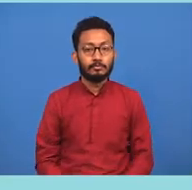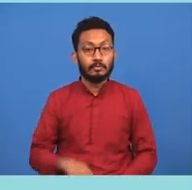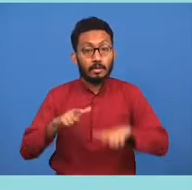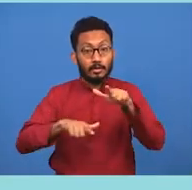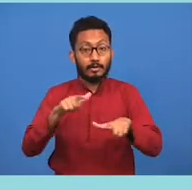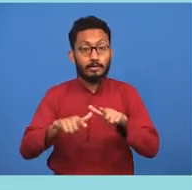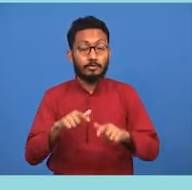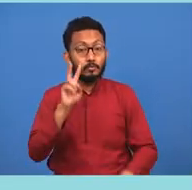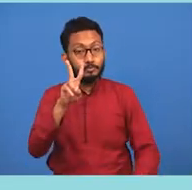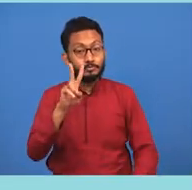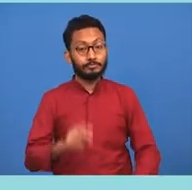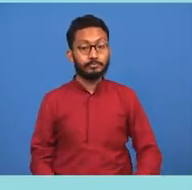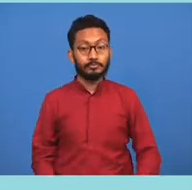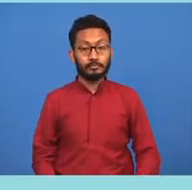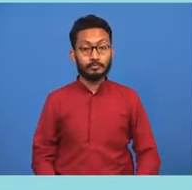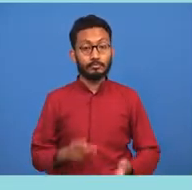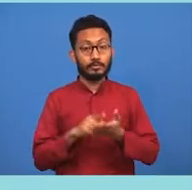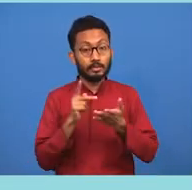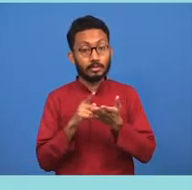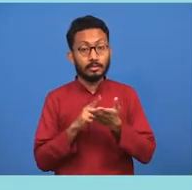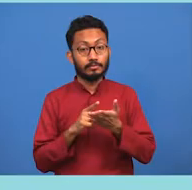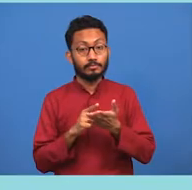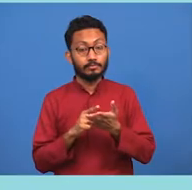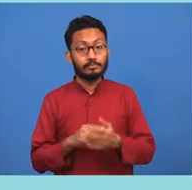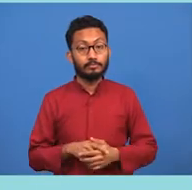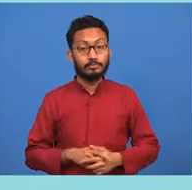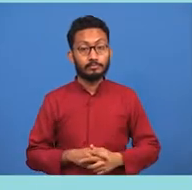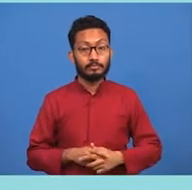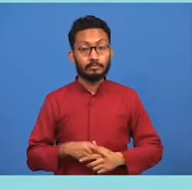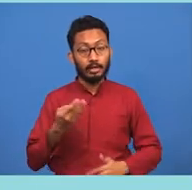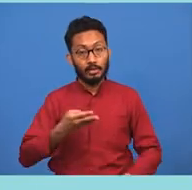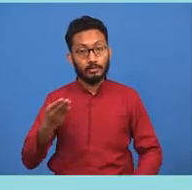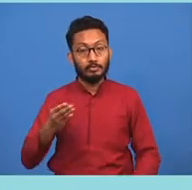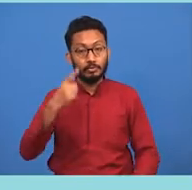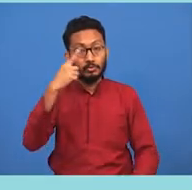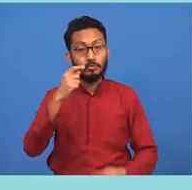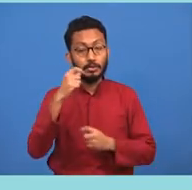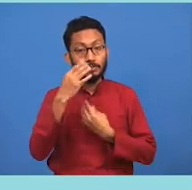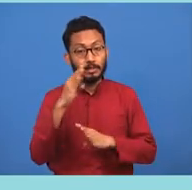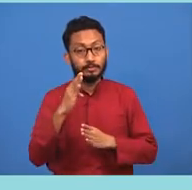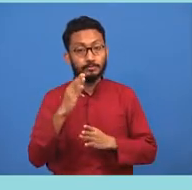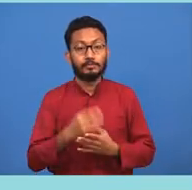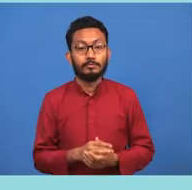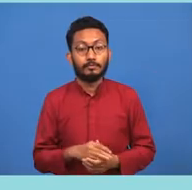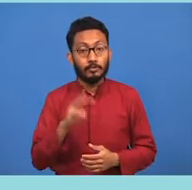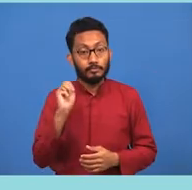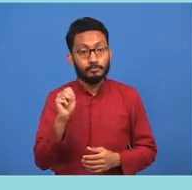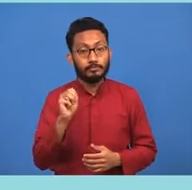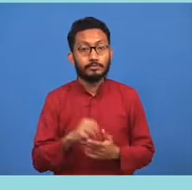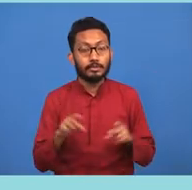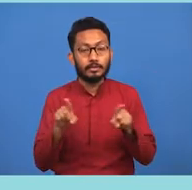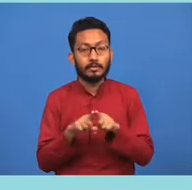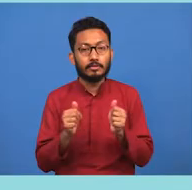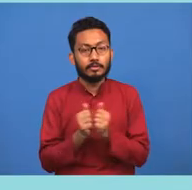Langkah 2, kira bilangan mol bahan tindak balas. Bilangan mol sama